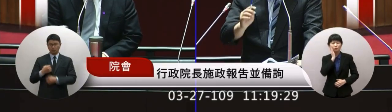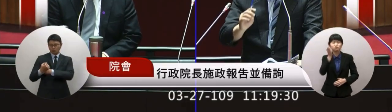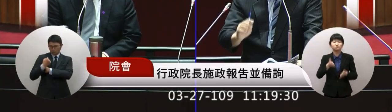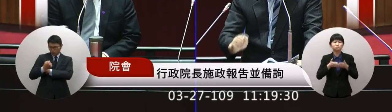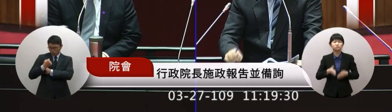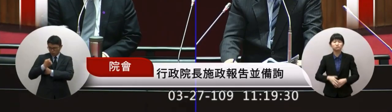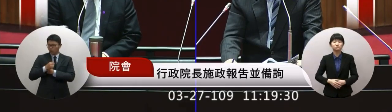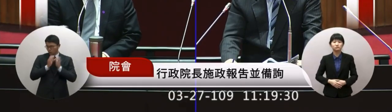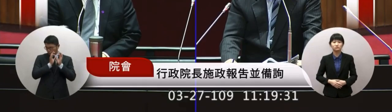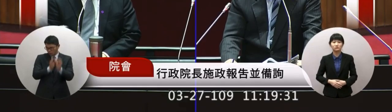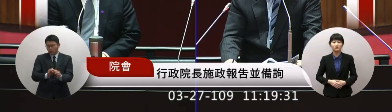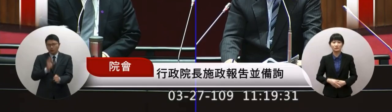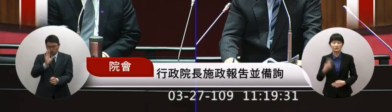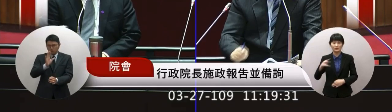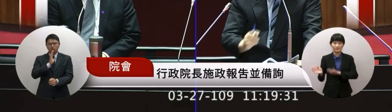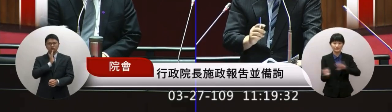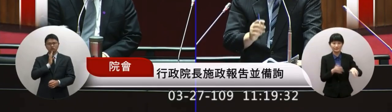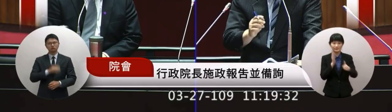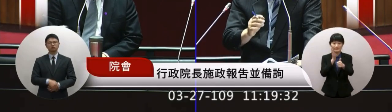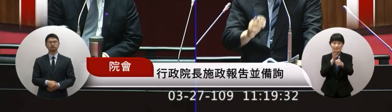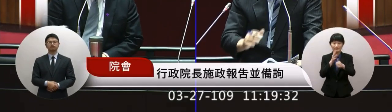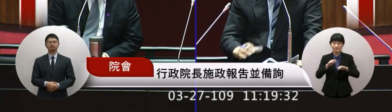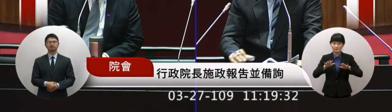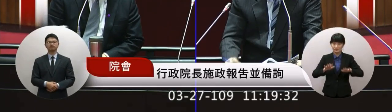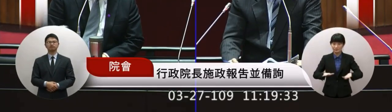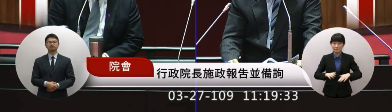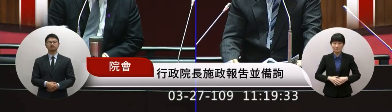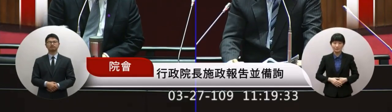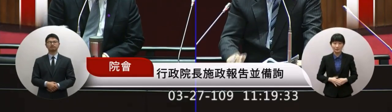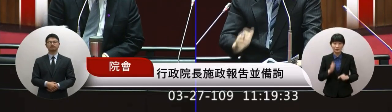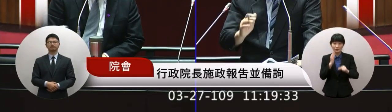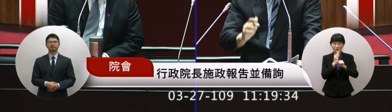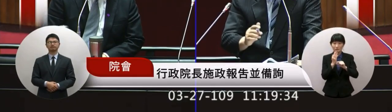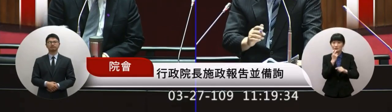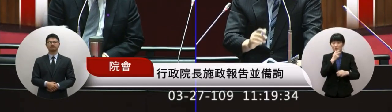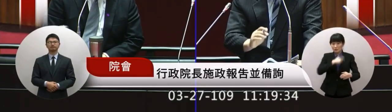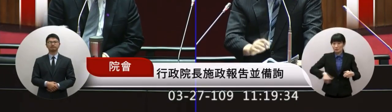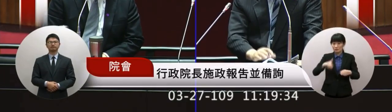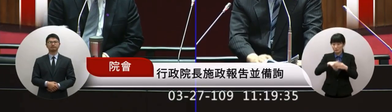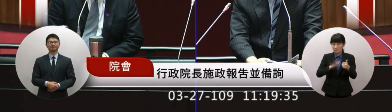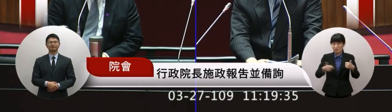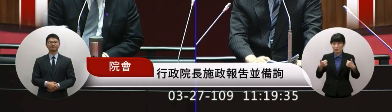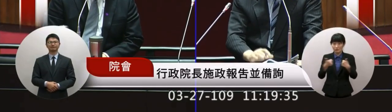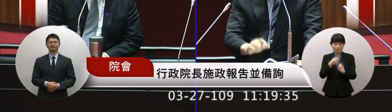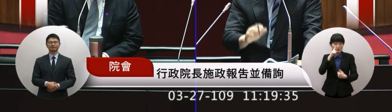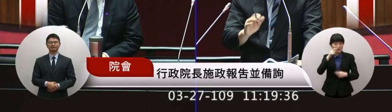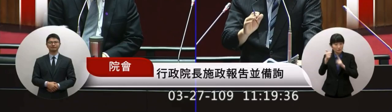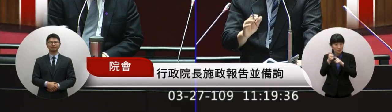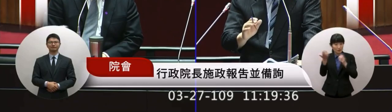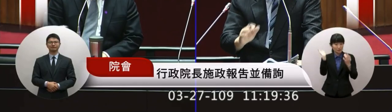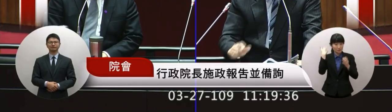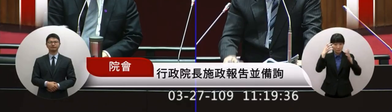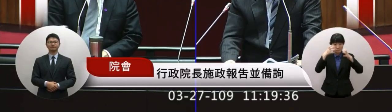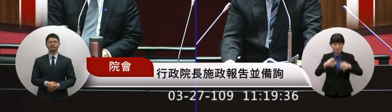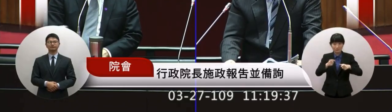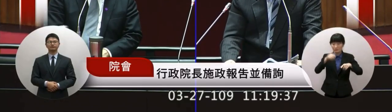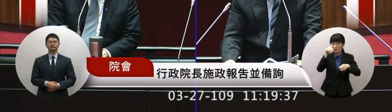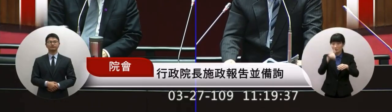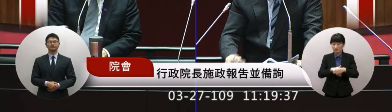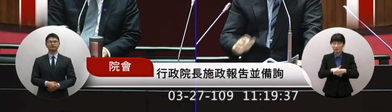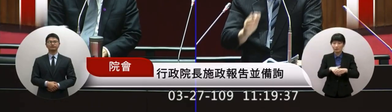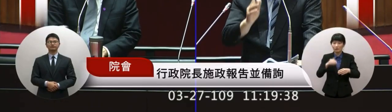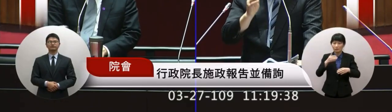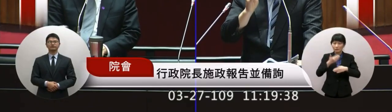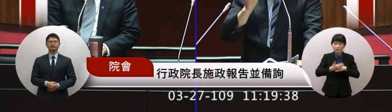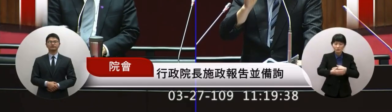努力。 那个院长，我再请教哈，全中选会的主委陈宁前，因为办理公投这个相关的缺